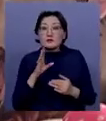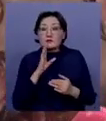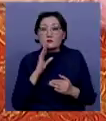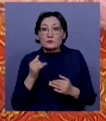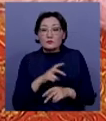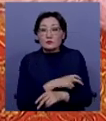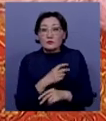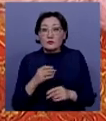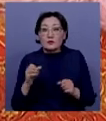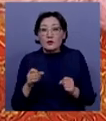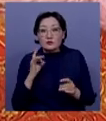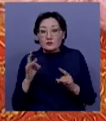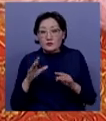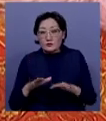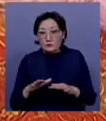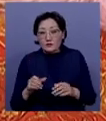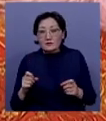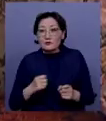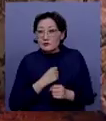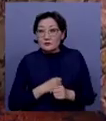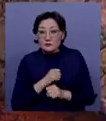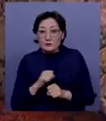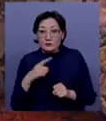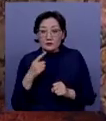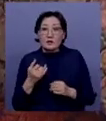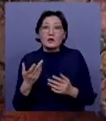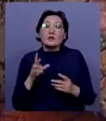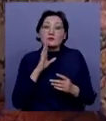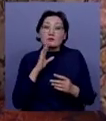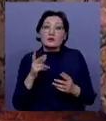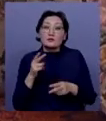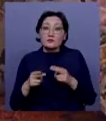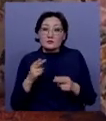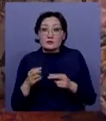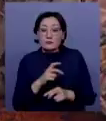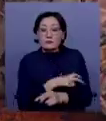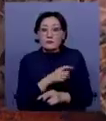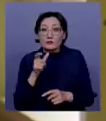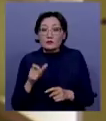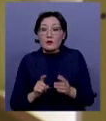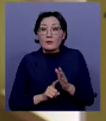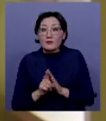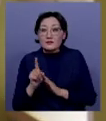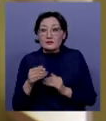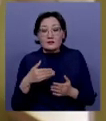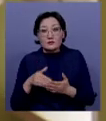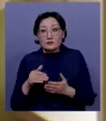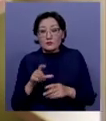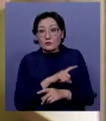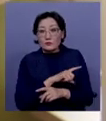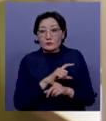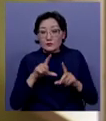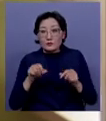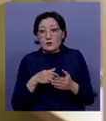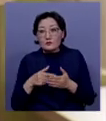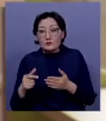дәрігерлер шулы жерде көп болуға және ашуландыруға болмайды депті. Ал інжуге қандай да бір ота жасаудан ақ халаттылар басындақ бас тартқан. Емханадан шыққанда